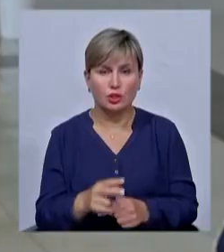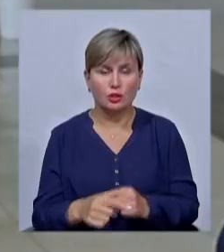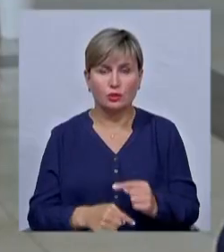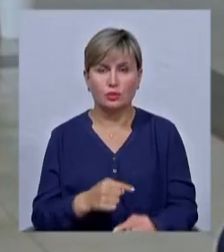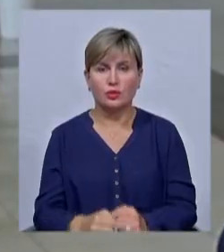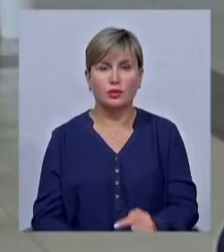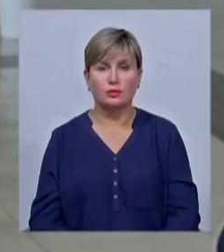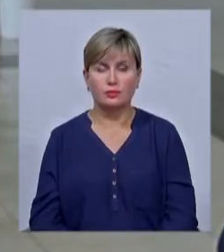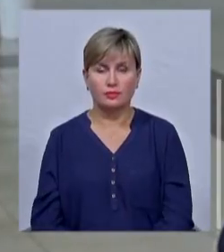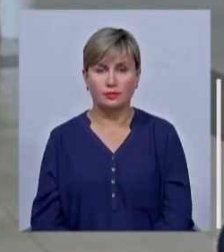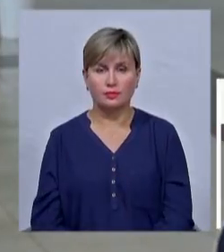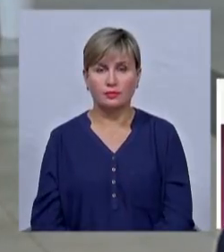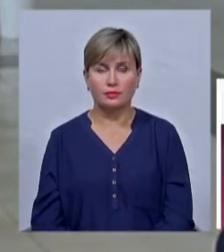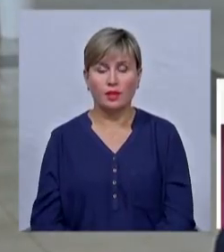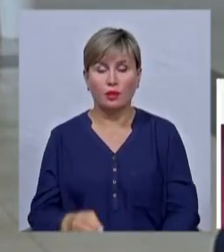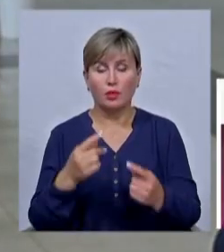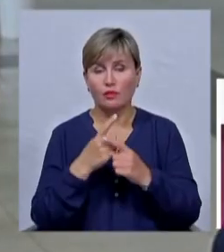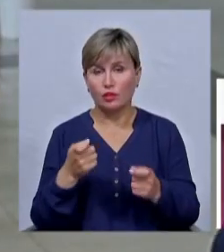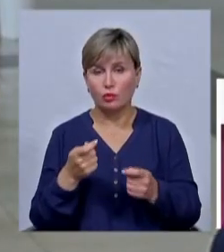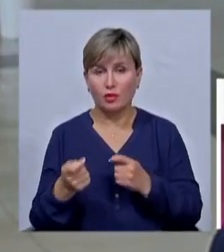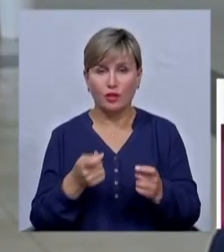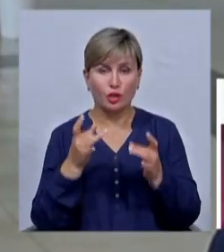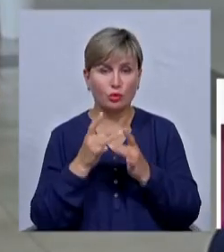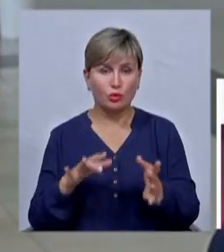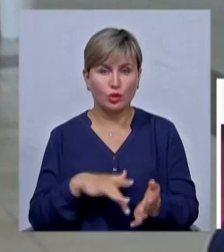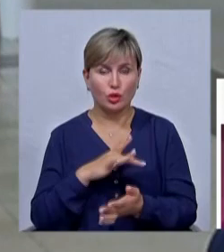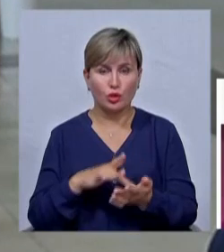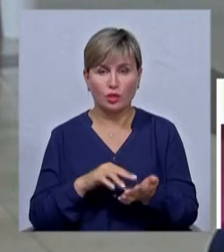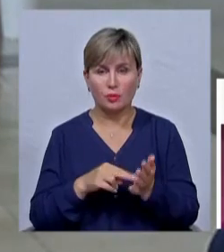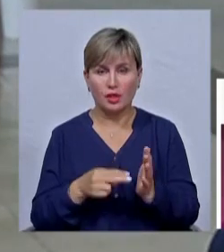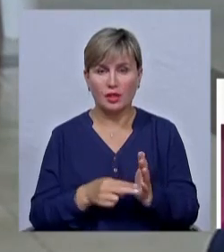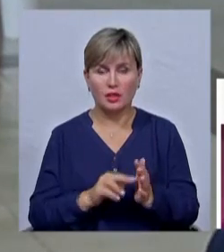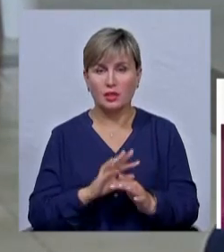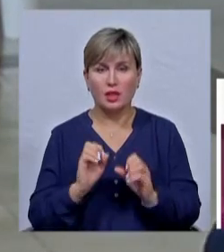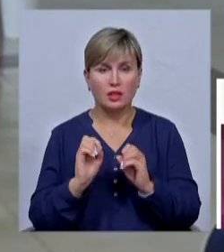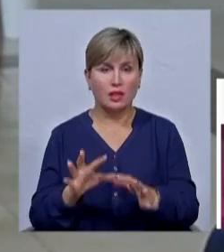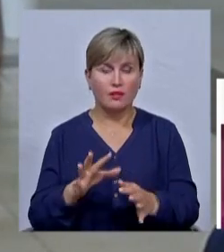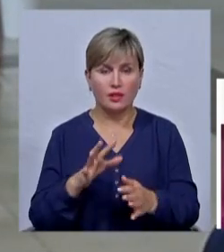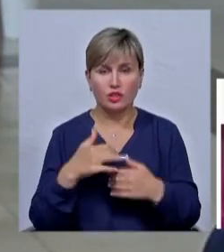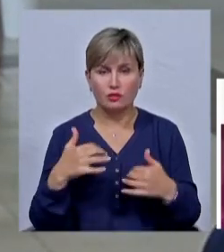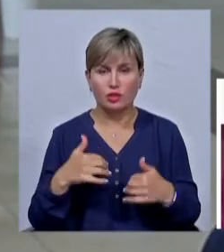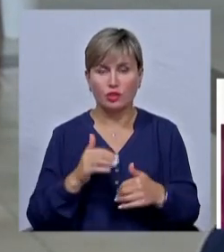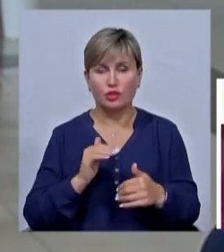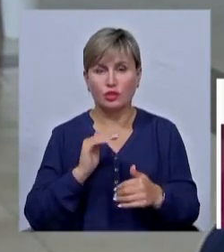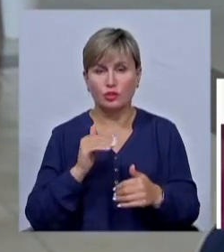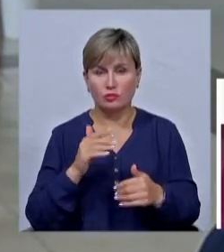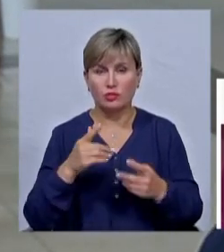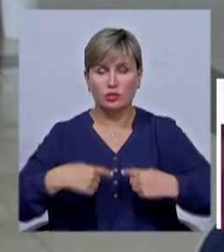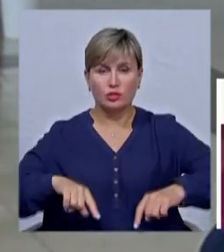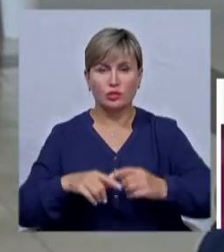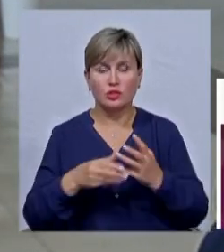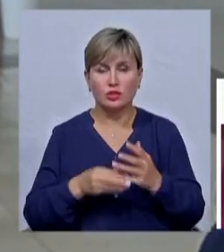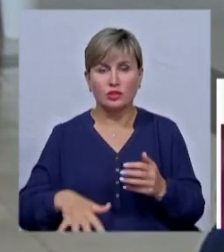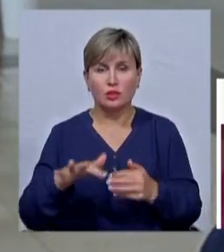маслу опасайтесь по информации управления культуры города планируется не отдавать сакские курганы под частную собственность на землю